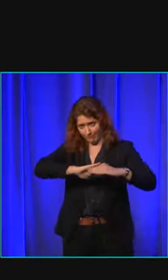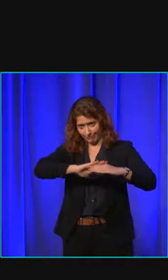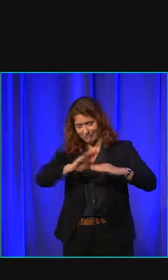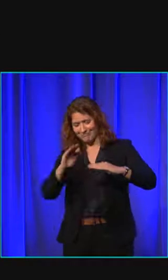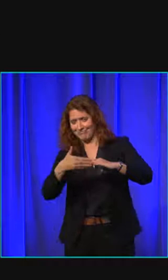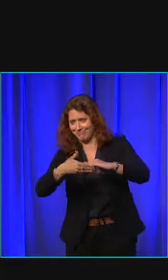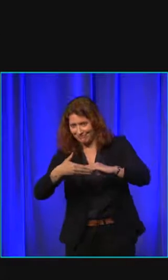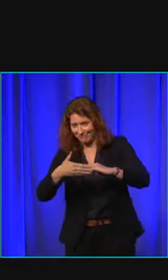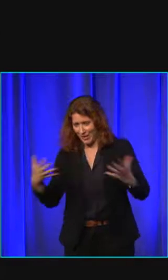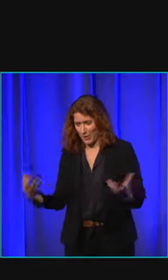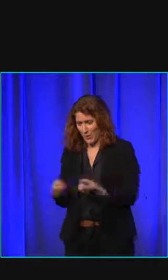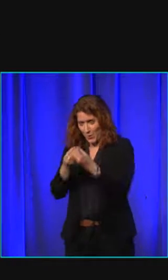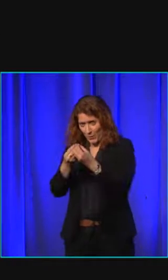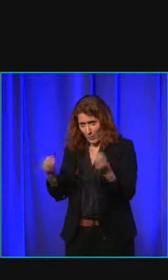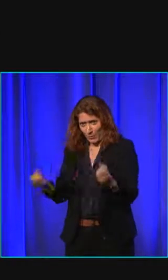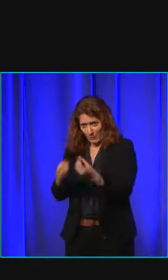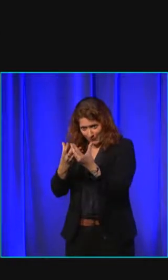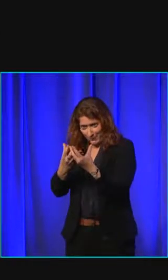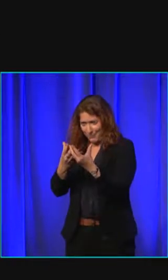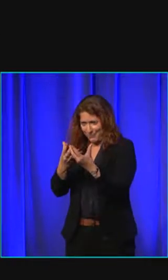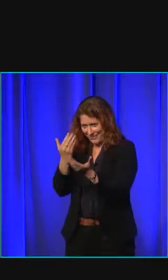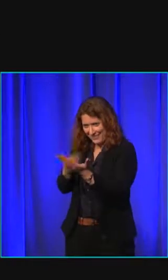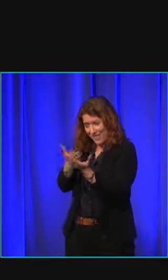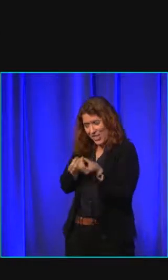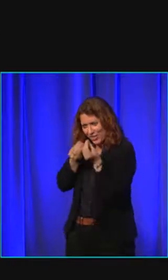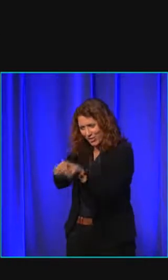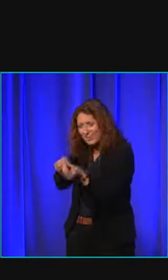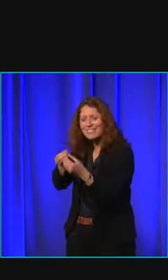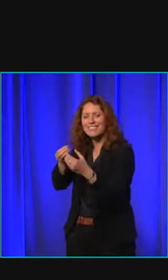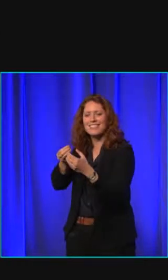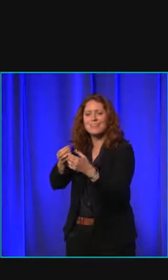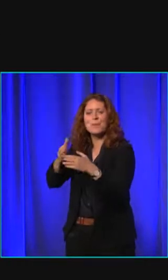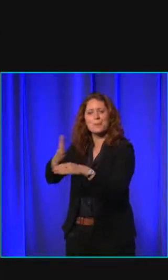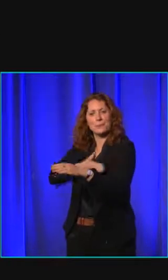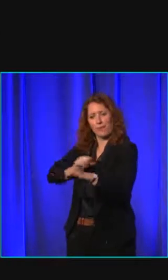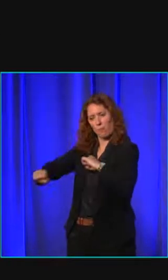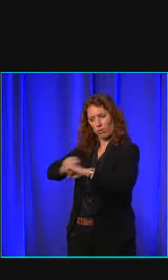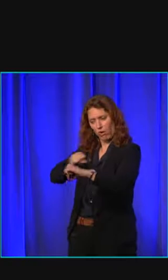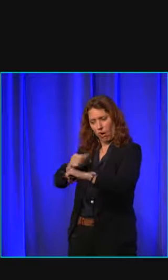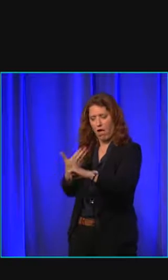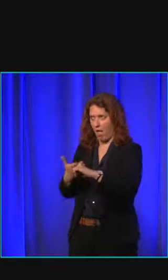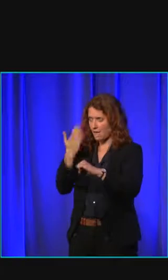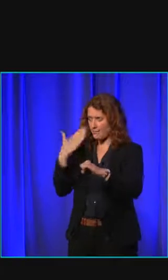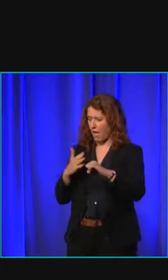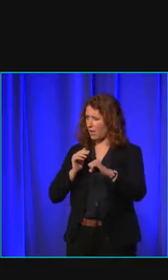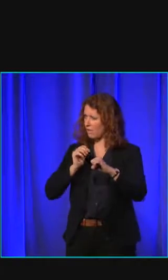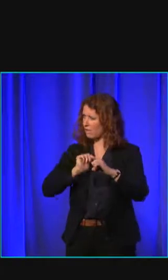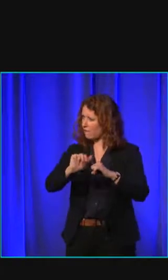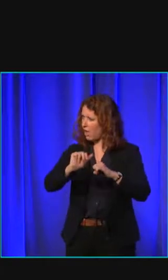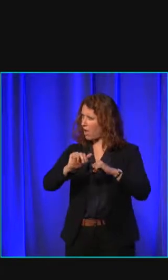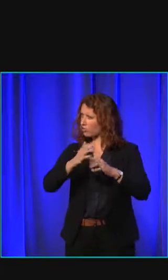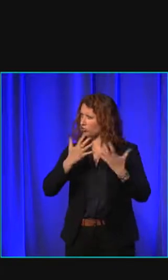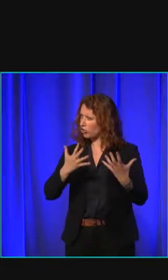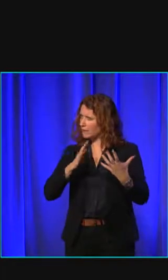cortex préfrontal, va permettre au cortex prémoteur de sélectionner les séquences motrices ou les gestes moteurs les